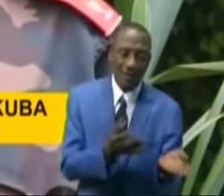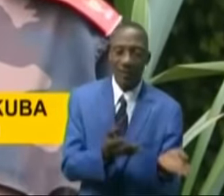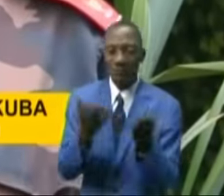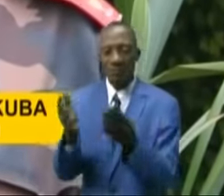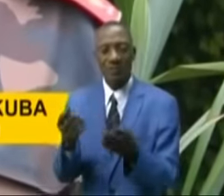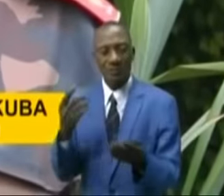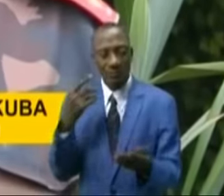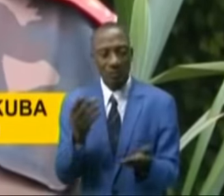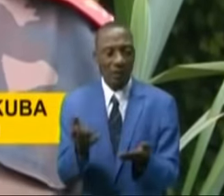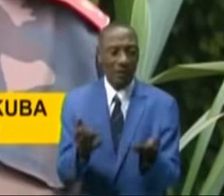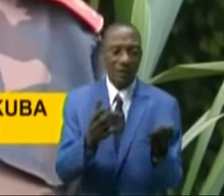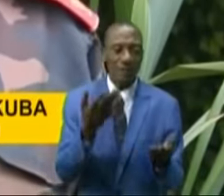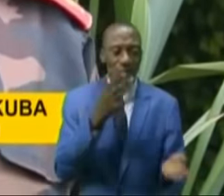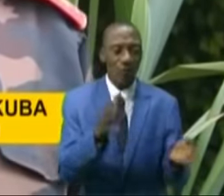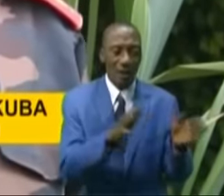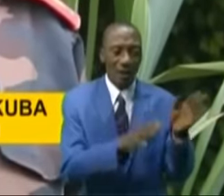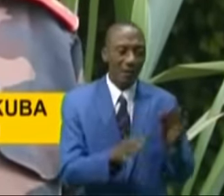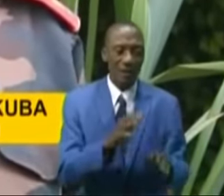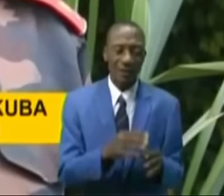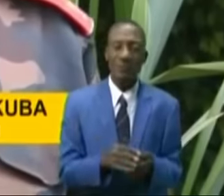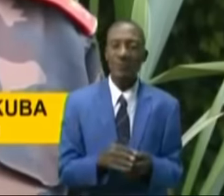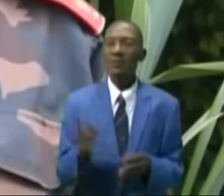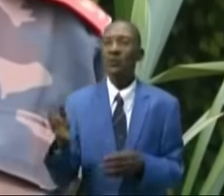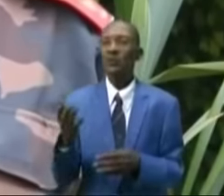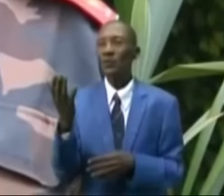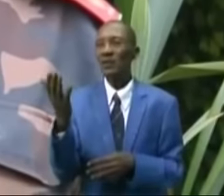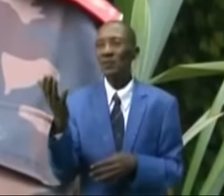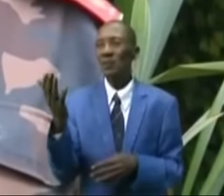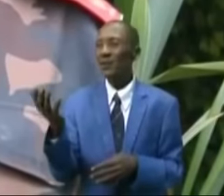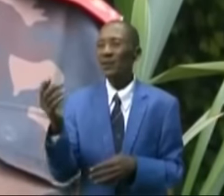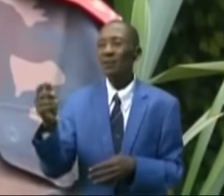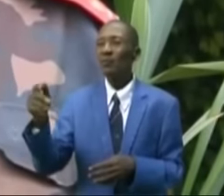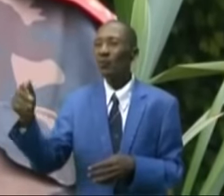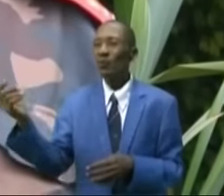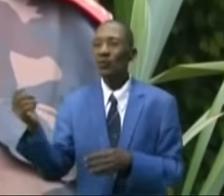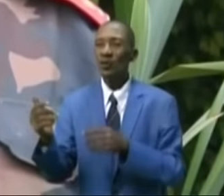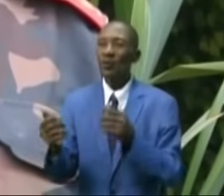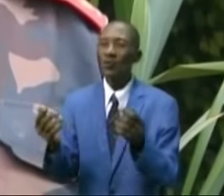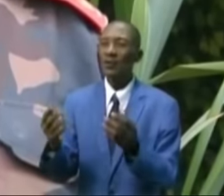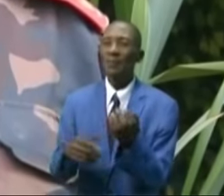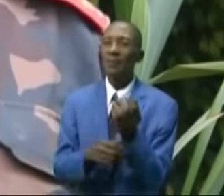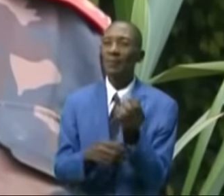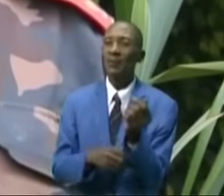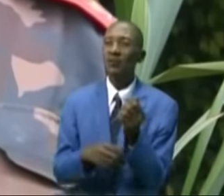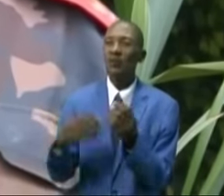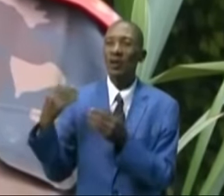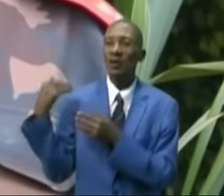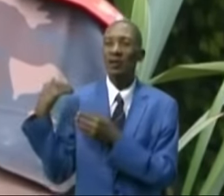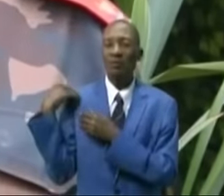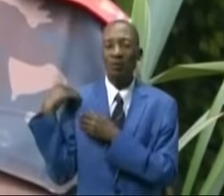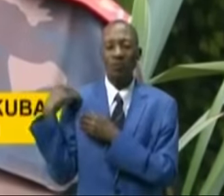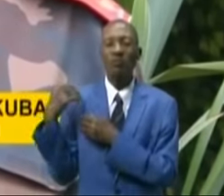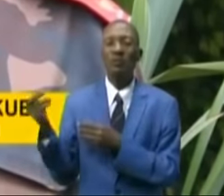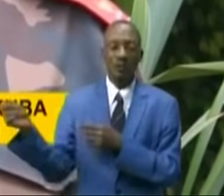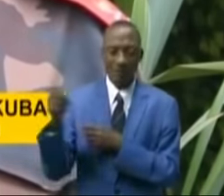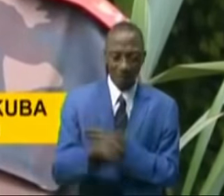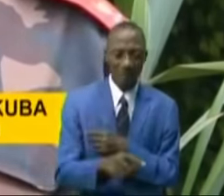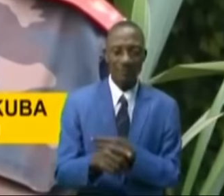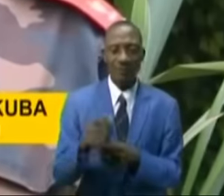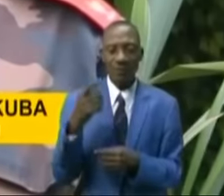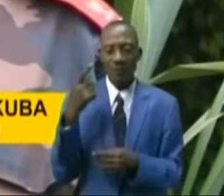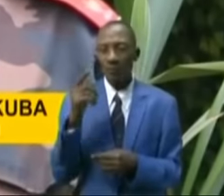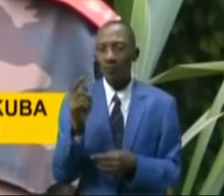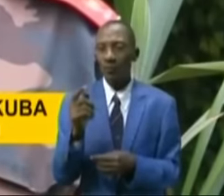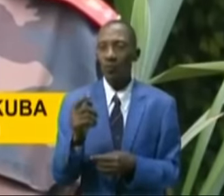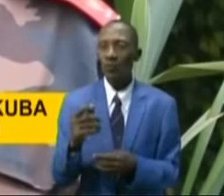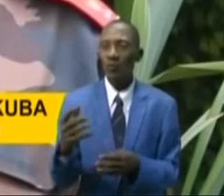en charge. Déjà, on a l'annonce du Fonds Narev qui a accepté de s'occuper de l'enterrement des morts et se charger